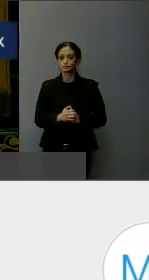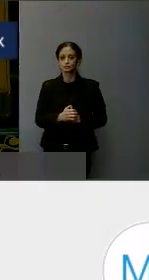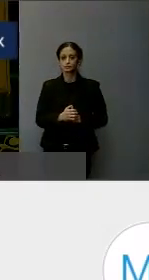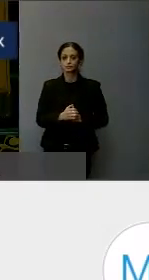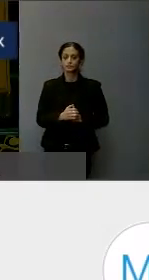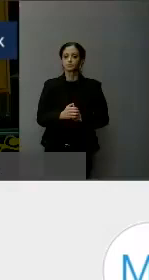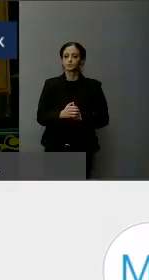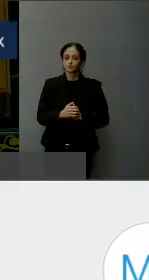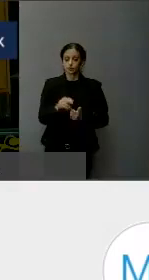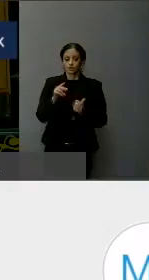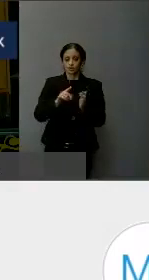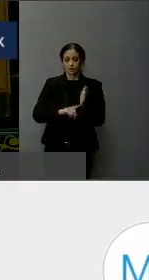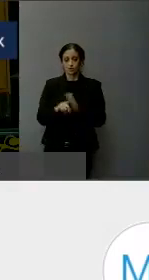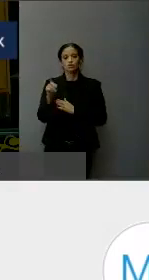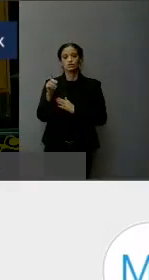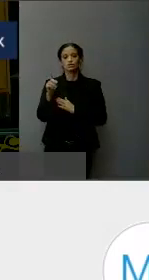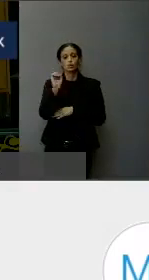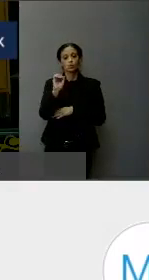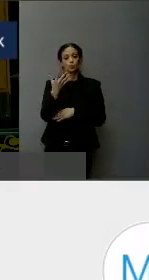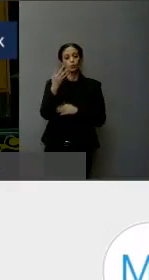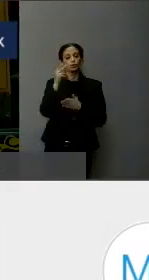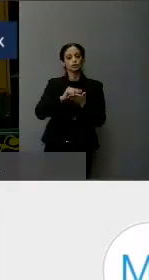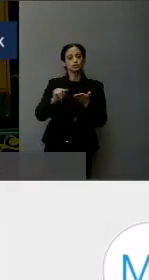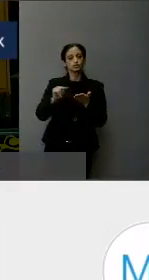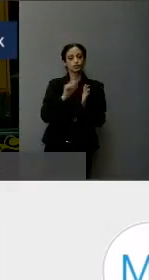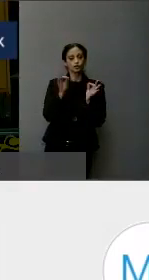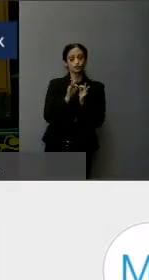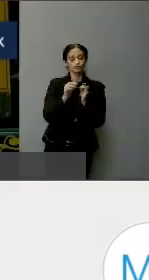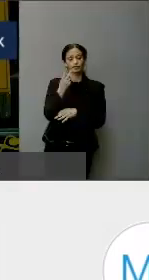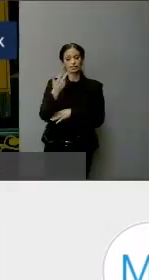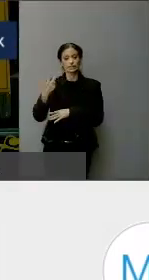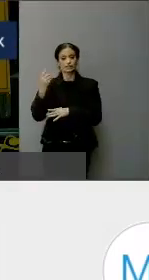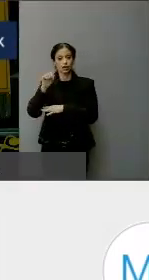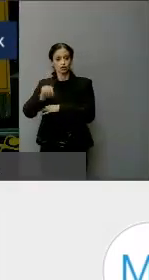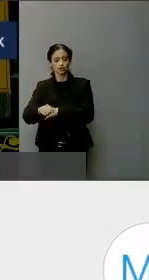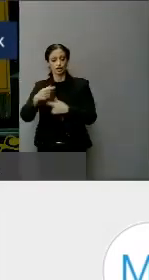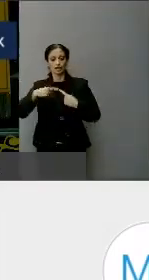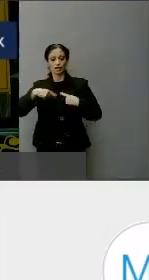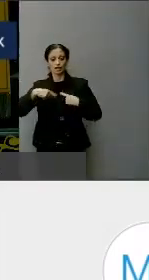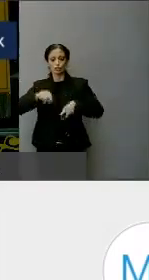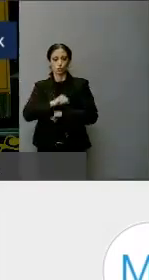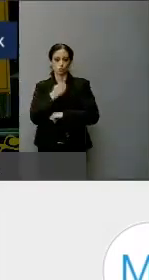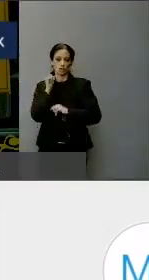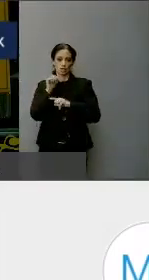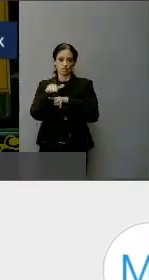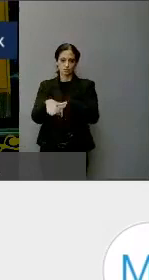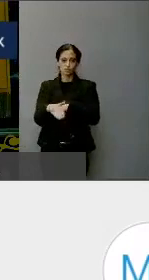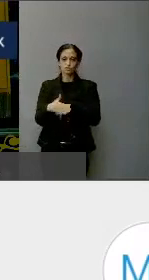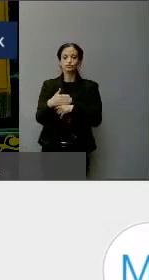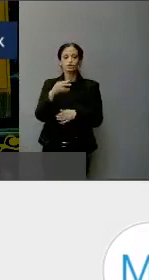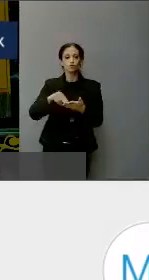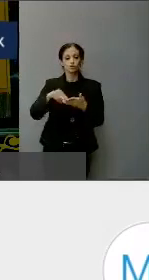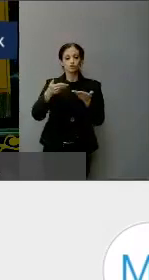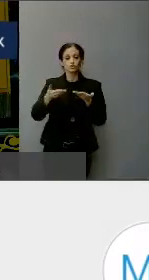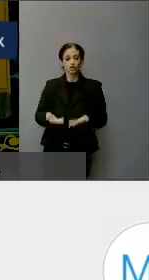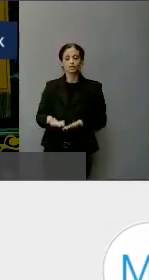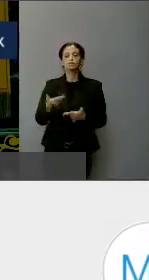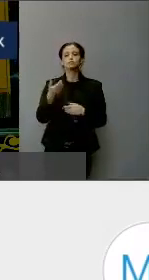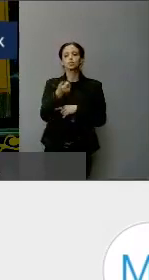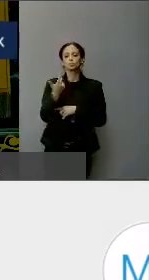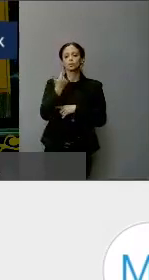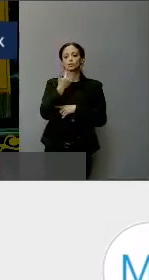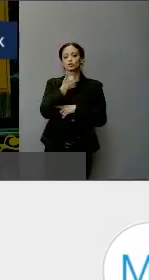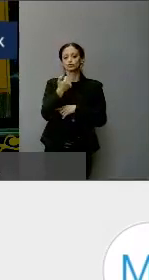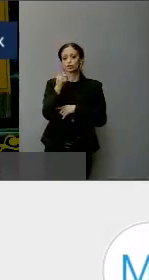15 voti favorevoli 23 contrari il consiglio comunale respinge in votazione ora il numero